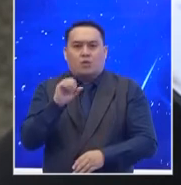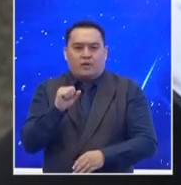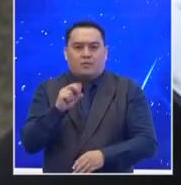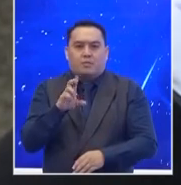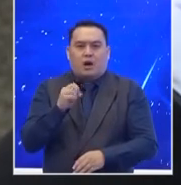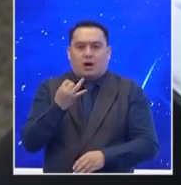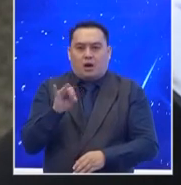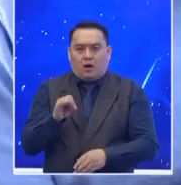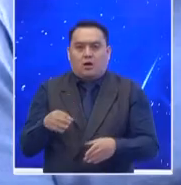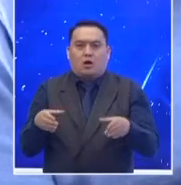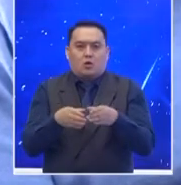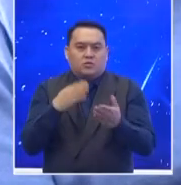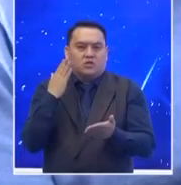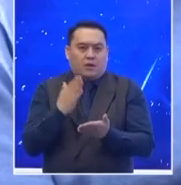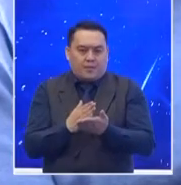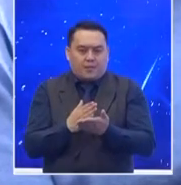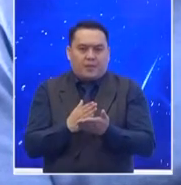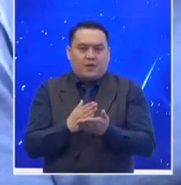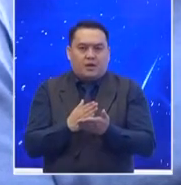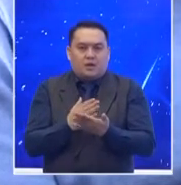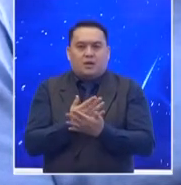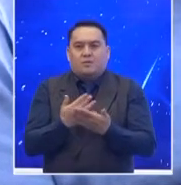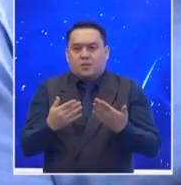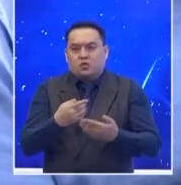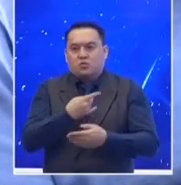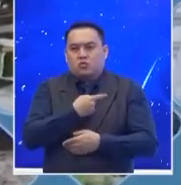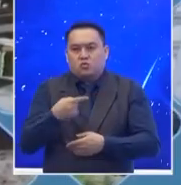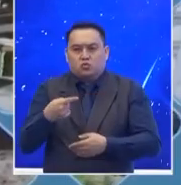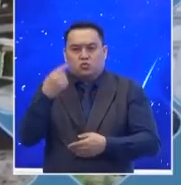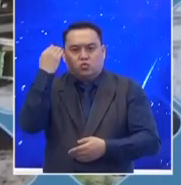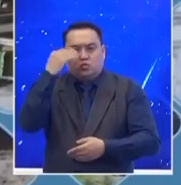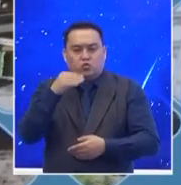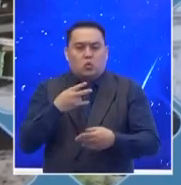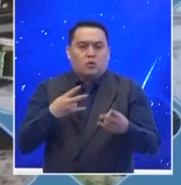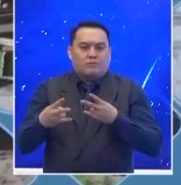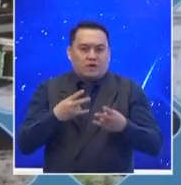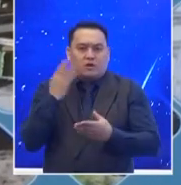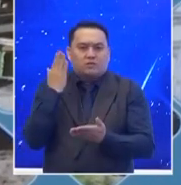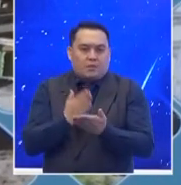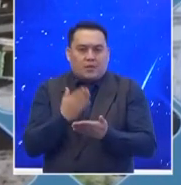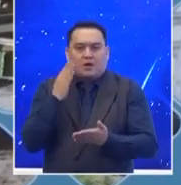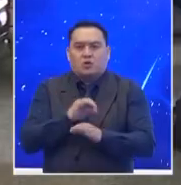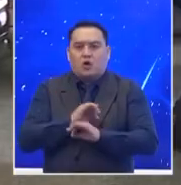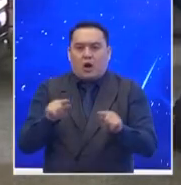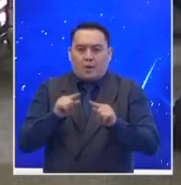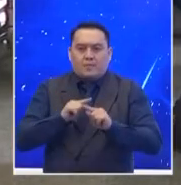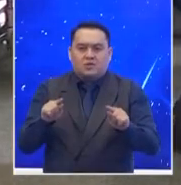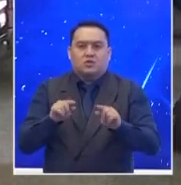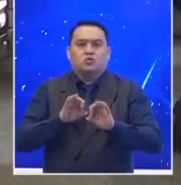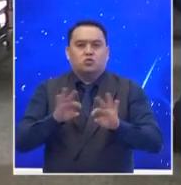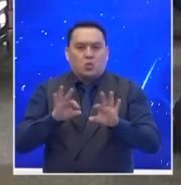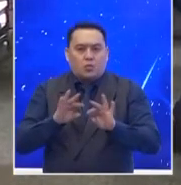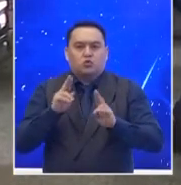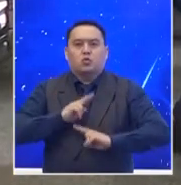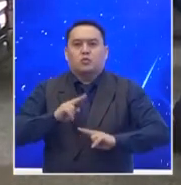бахай қауымдастығы. Сондай-ақ жиын барысында өңірде теріс ағымға түскен тұрғындардың да бар екені айтылды. Олармен түсіндіру түзету шаралары тұрақты